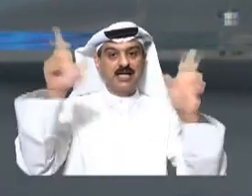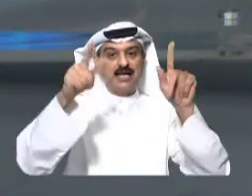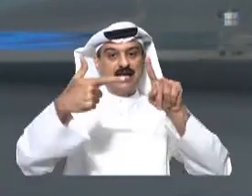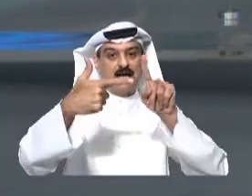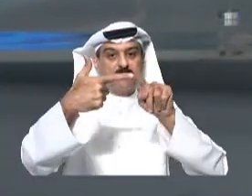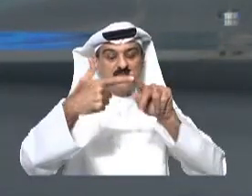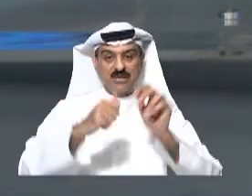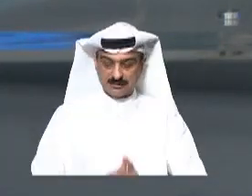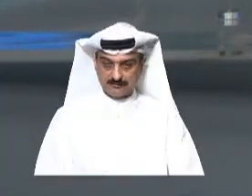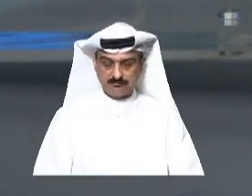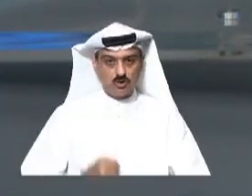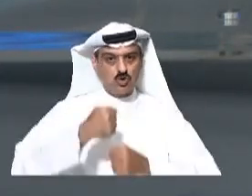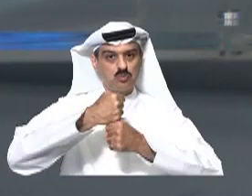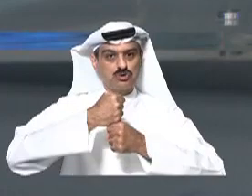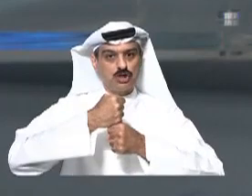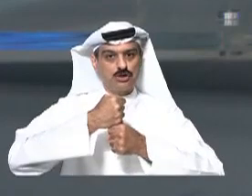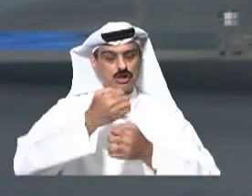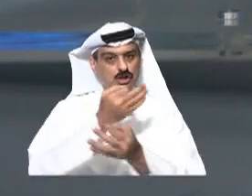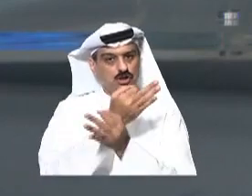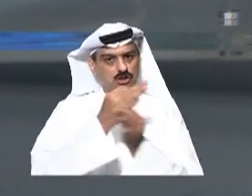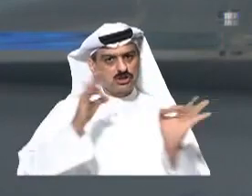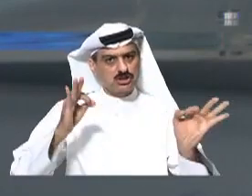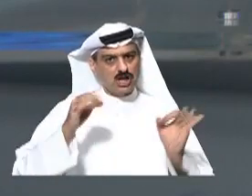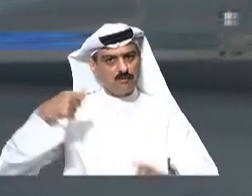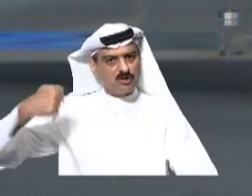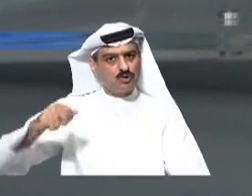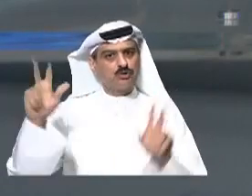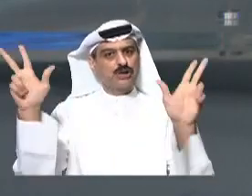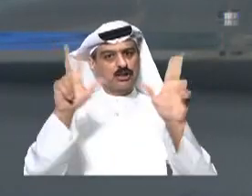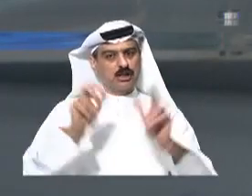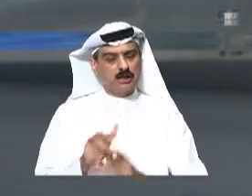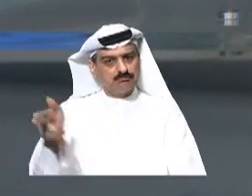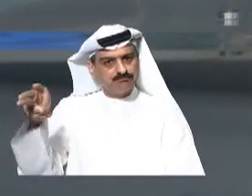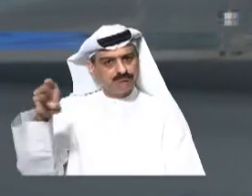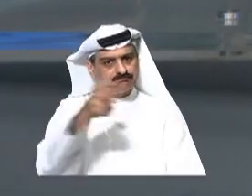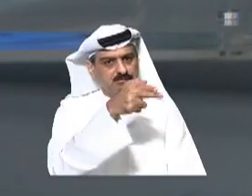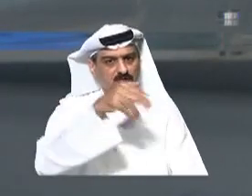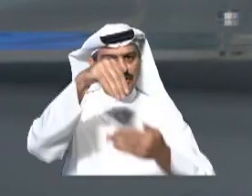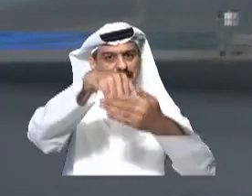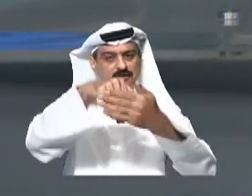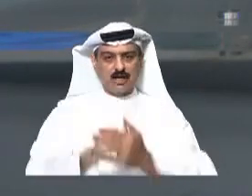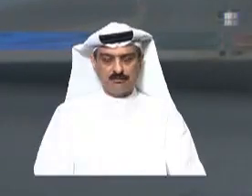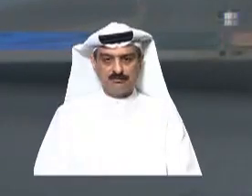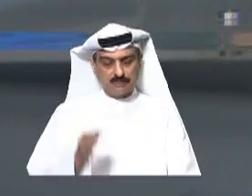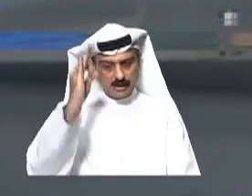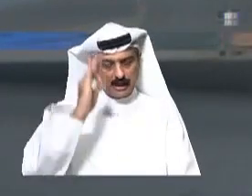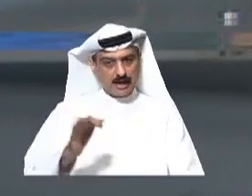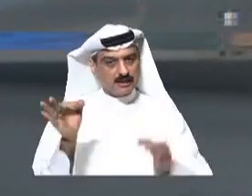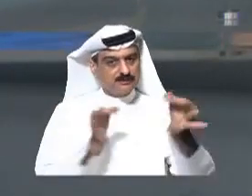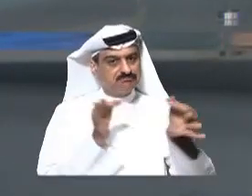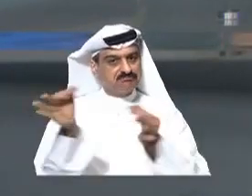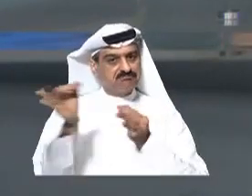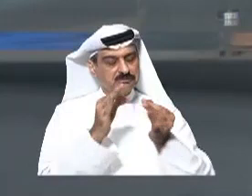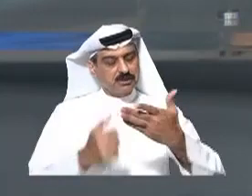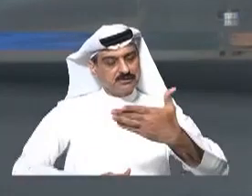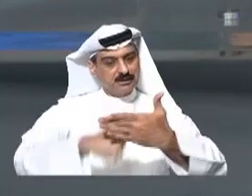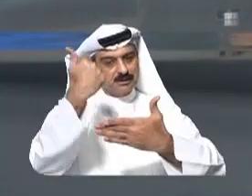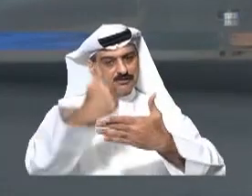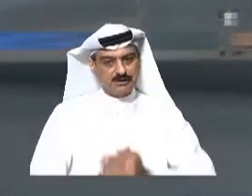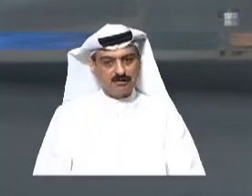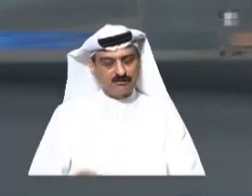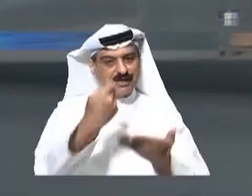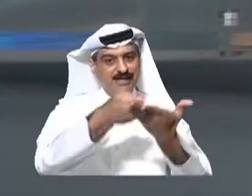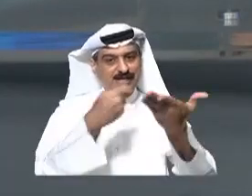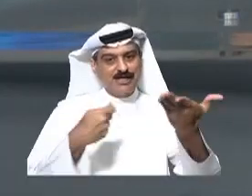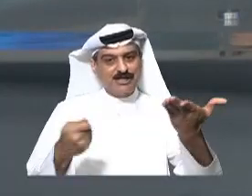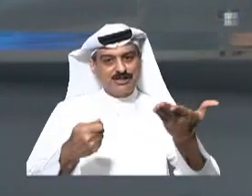السبيعي الاستعداد الكامل لأجهزة الوزارة لتغطية الانتخابات، مؤكدا نجاح الخطة الإعلامية لتسجيل